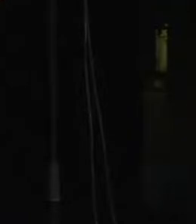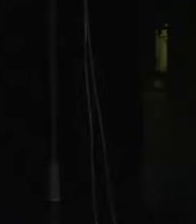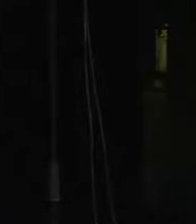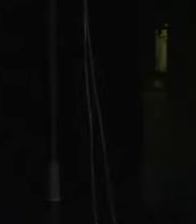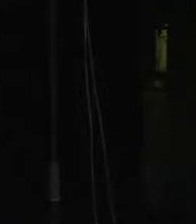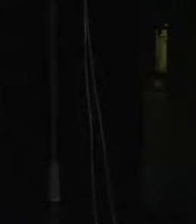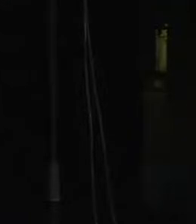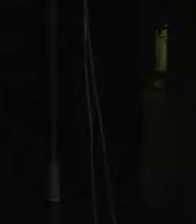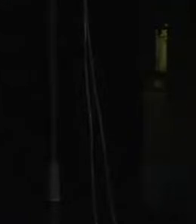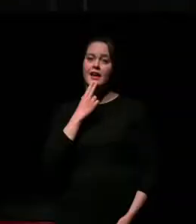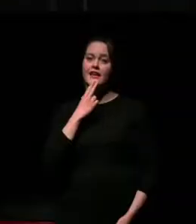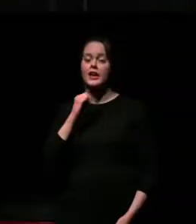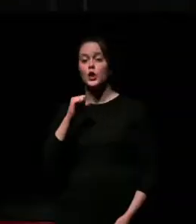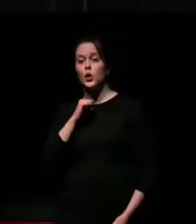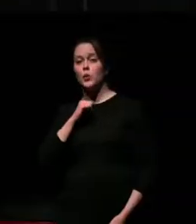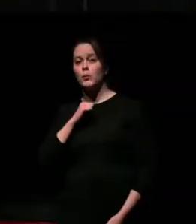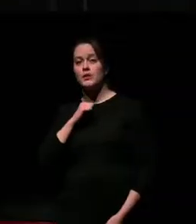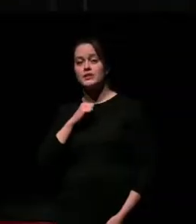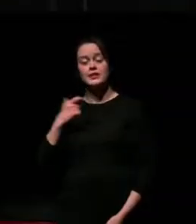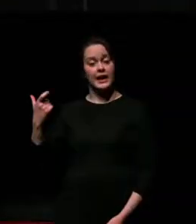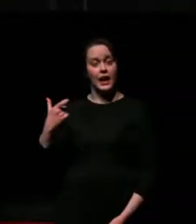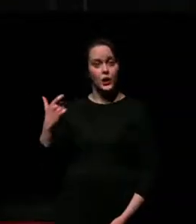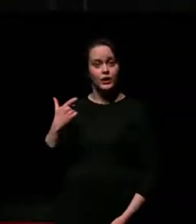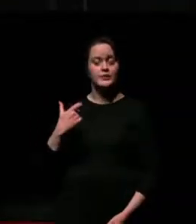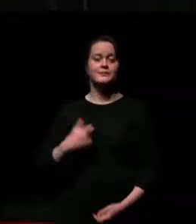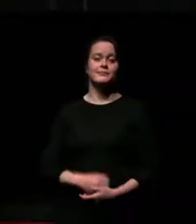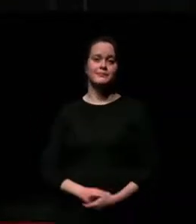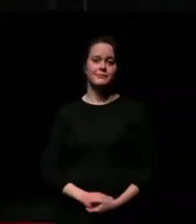Mitt navn er Thomas Lyngman Gerloch,